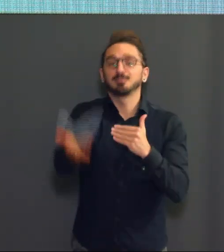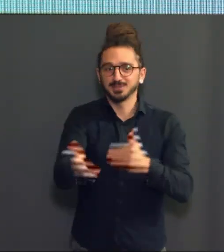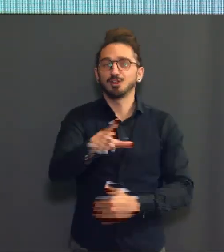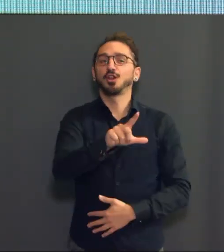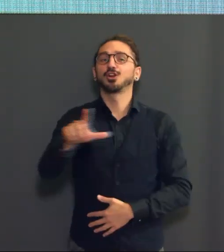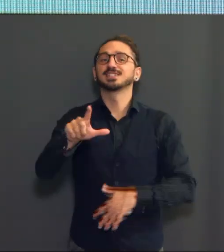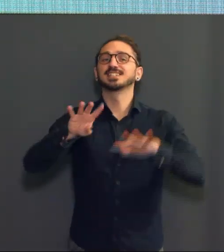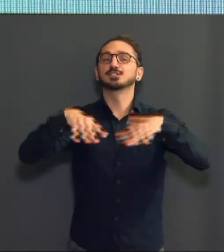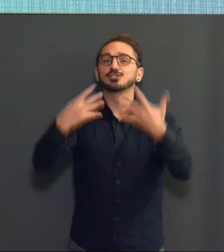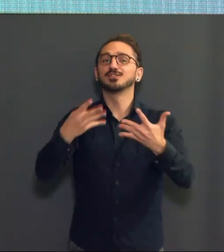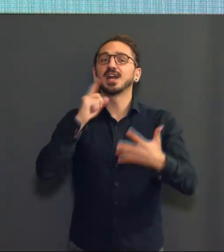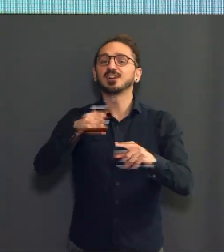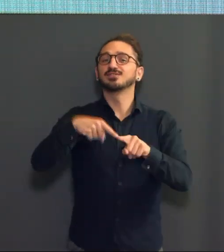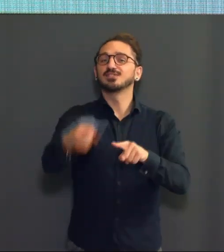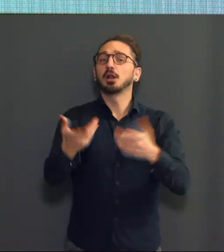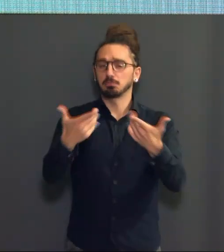réserve.